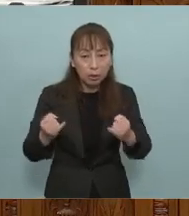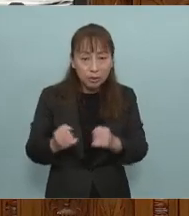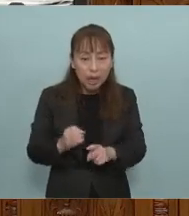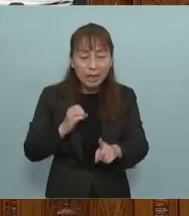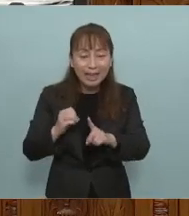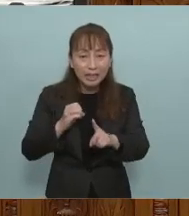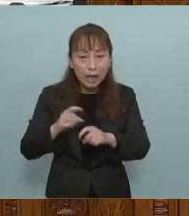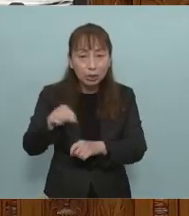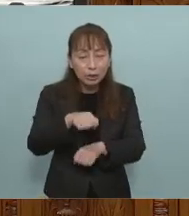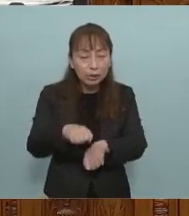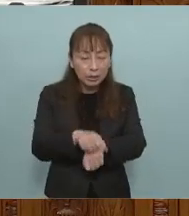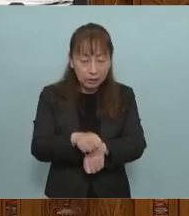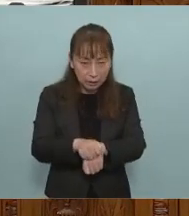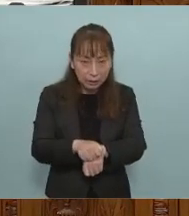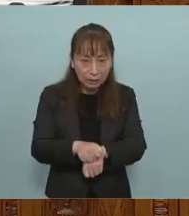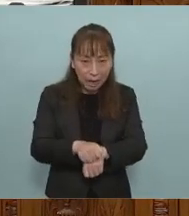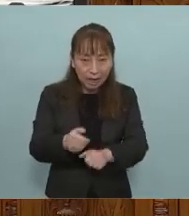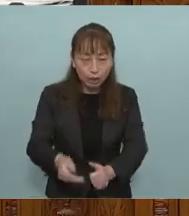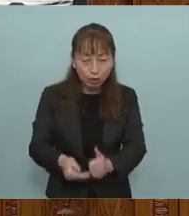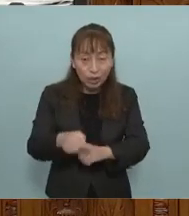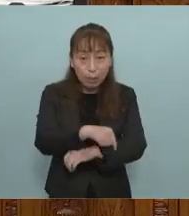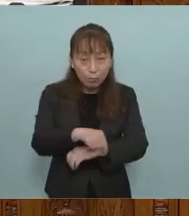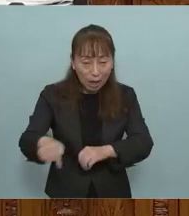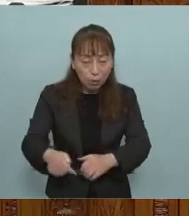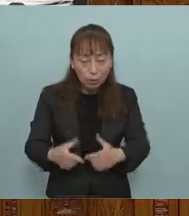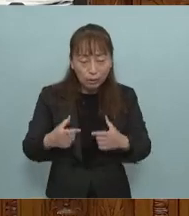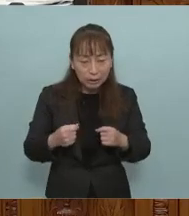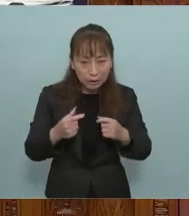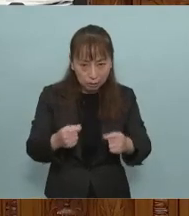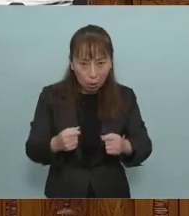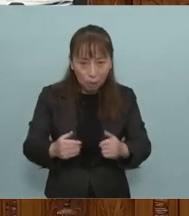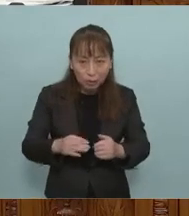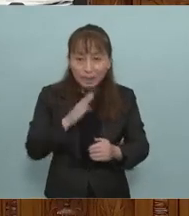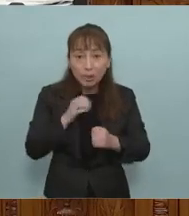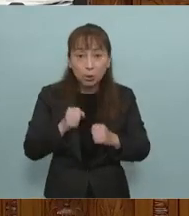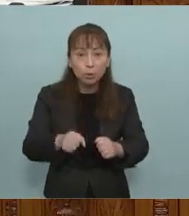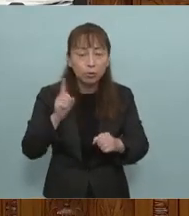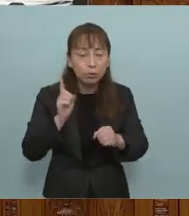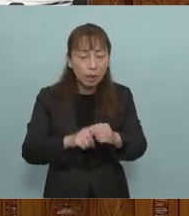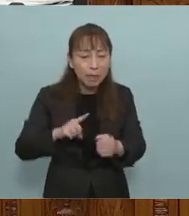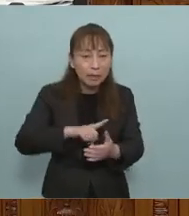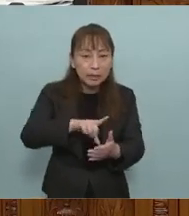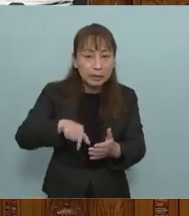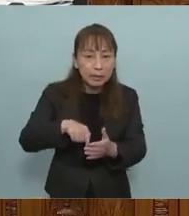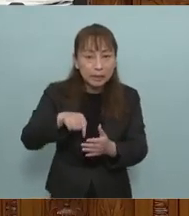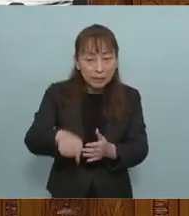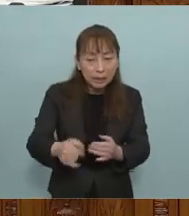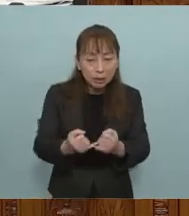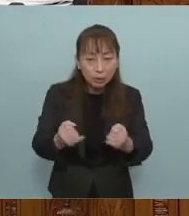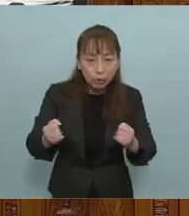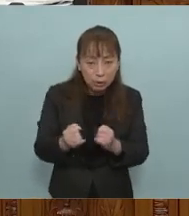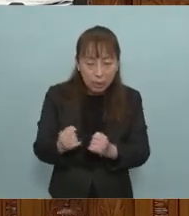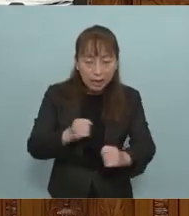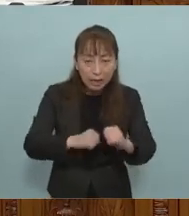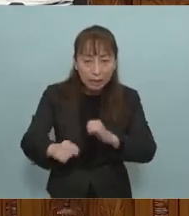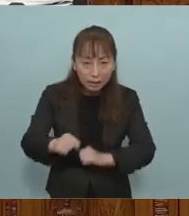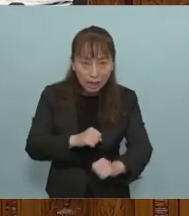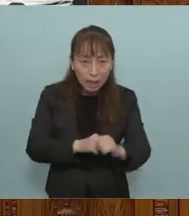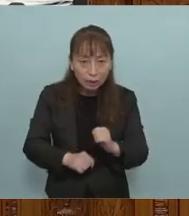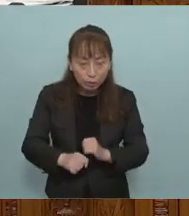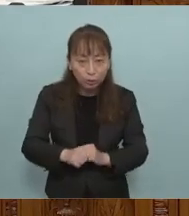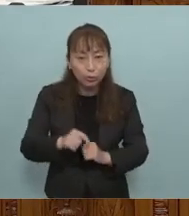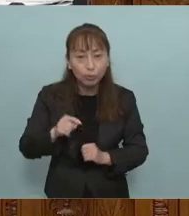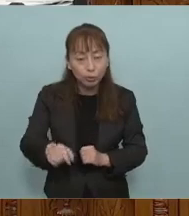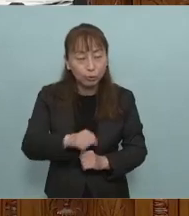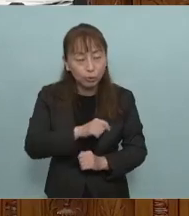ル人材育成プランを着実に実行するため、地域女性活躍推進交付金を